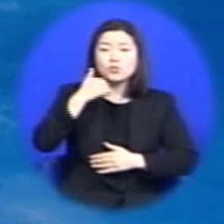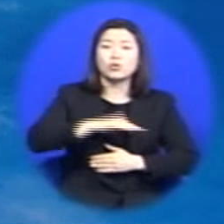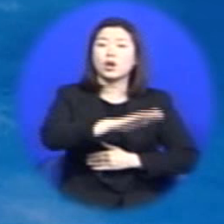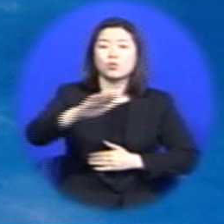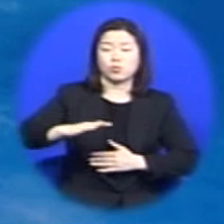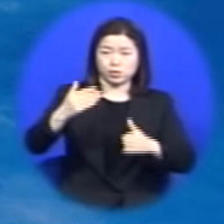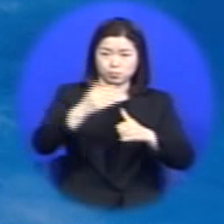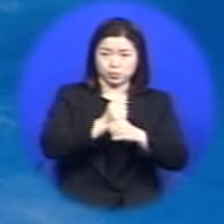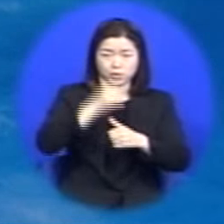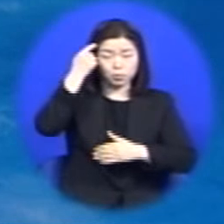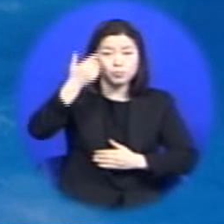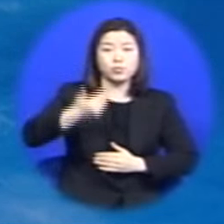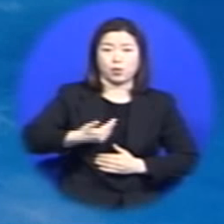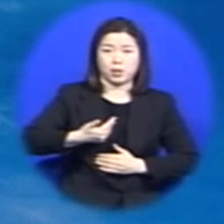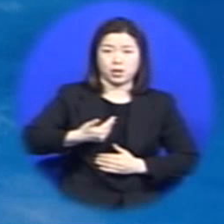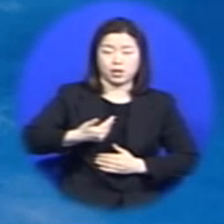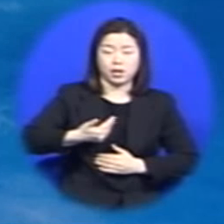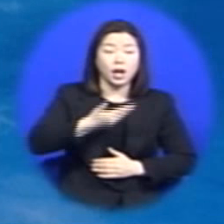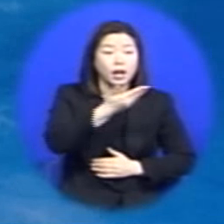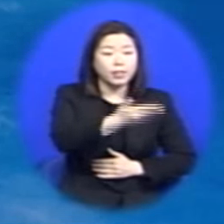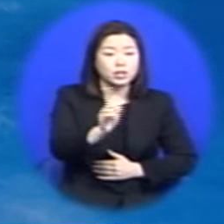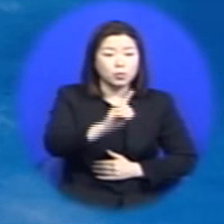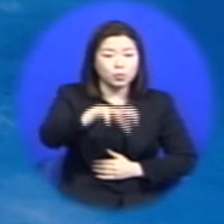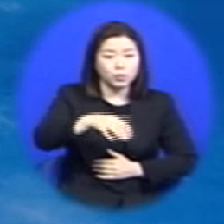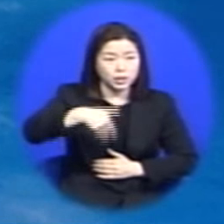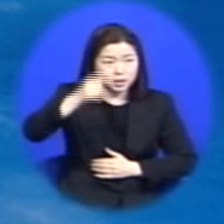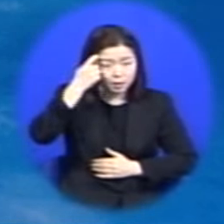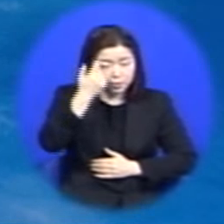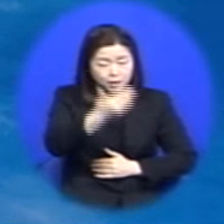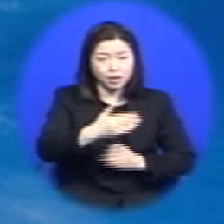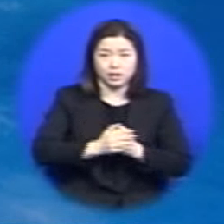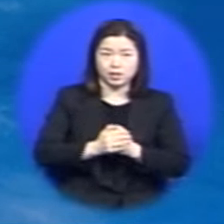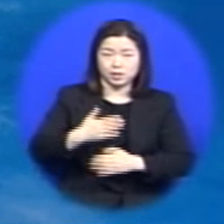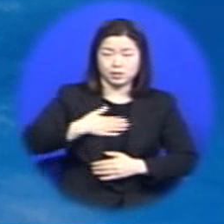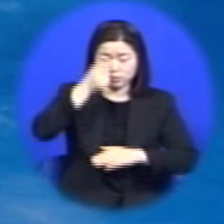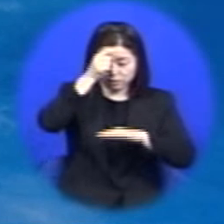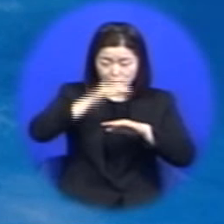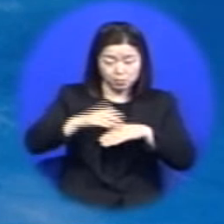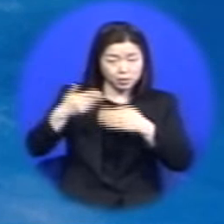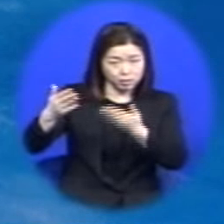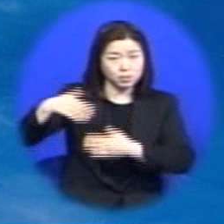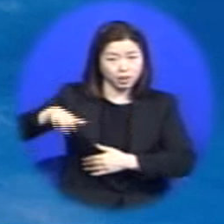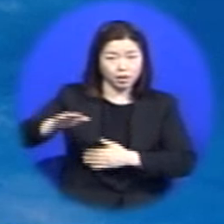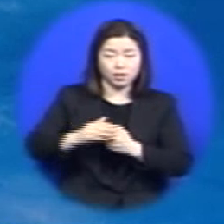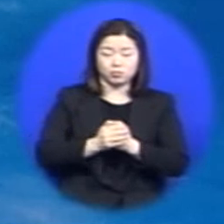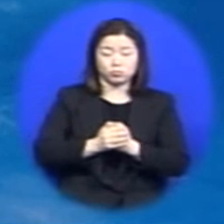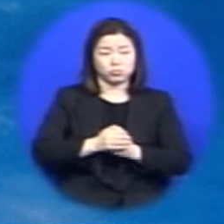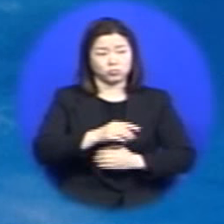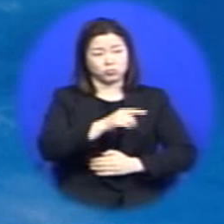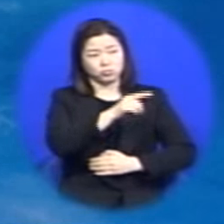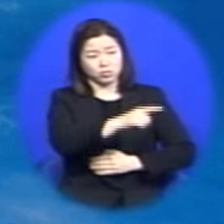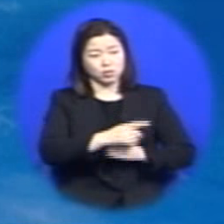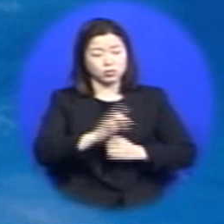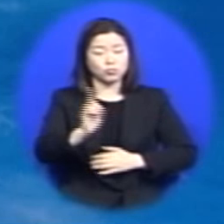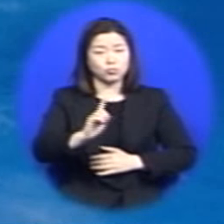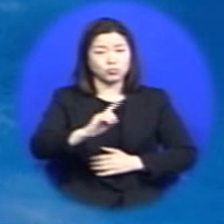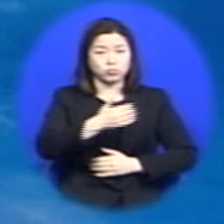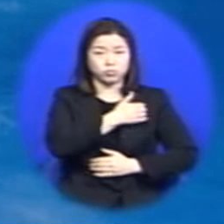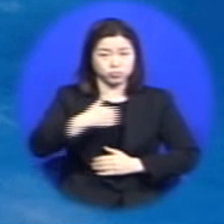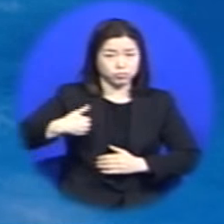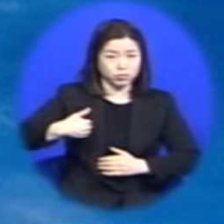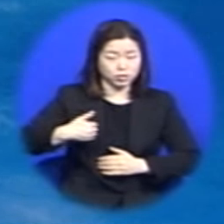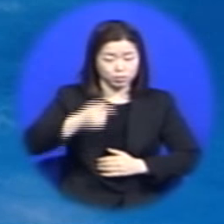붙잡고 물어봅니다. 당신 어디 가십니까? 아, 저 예배 드리러 갑니다. 당신이 무슨 자격으로